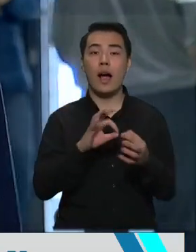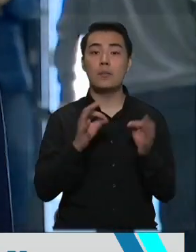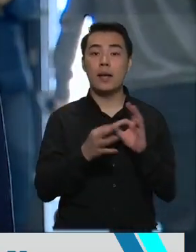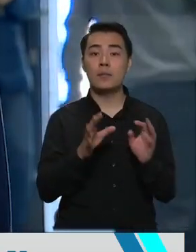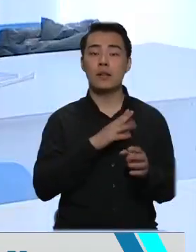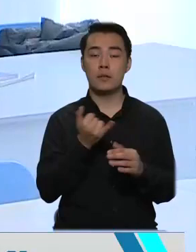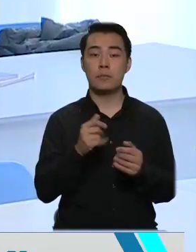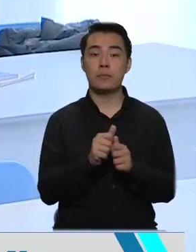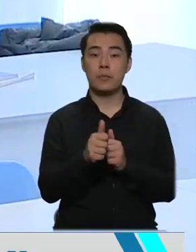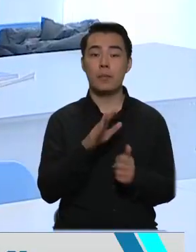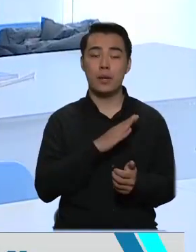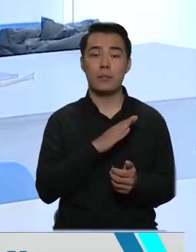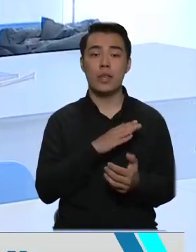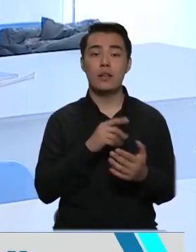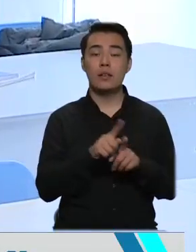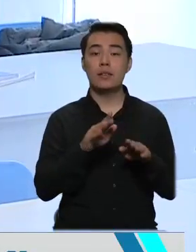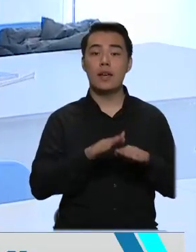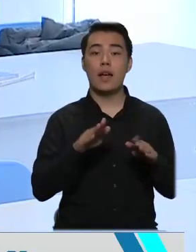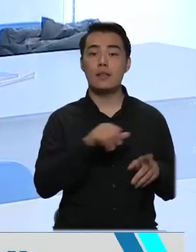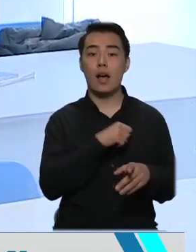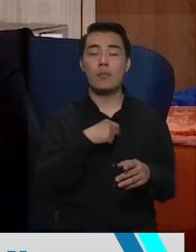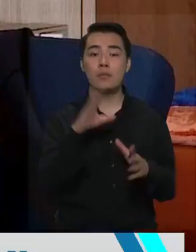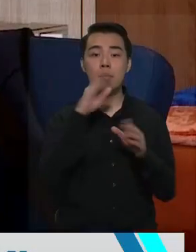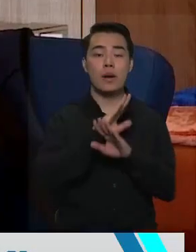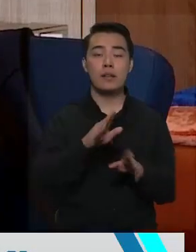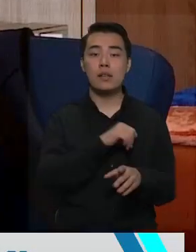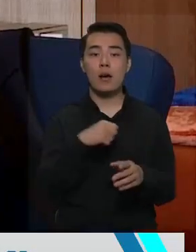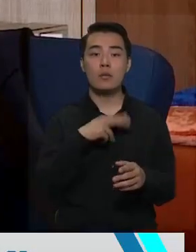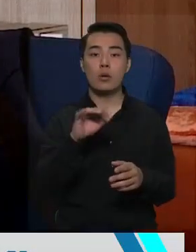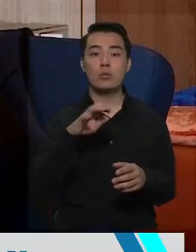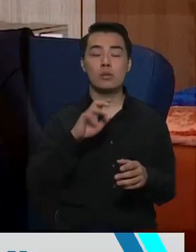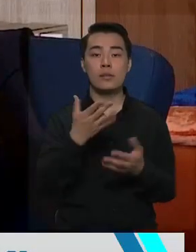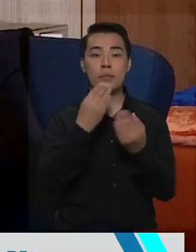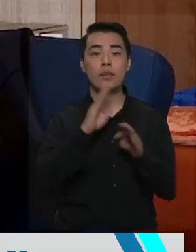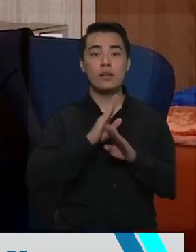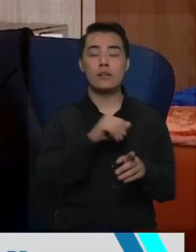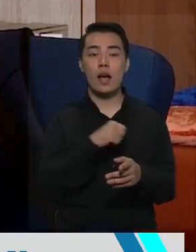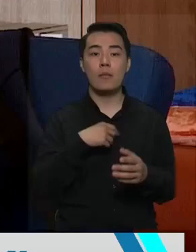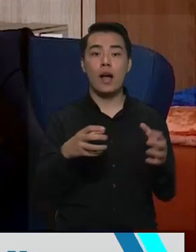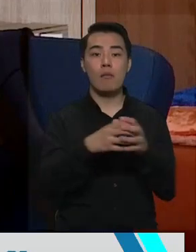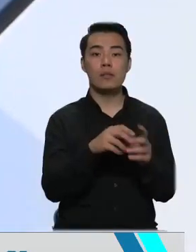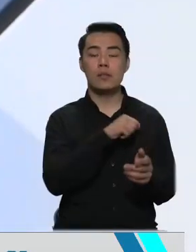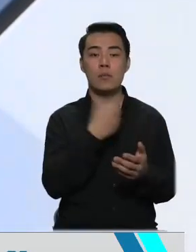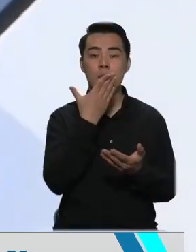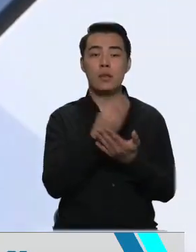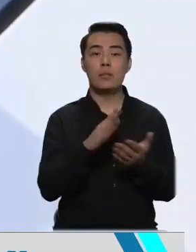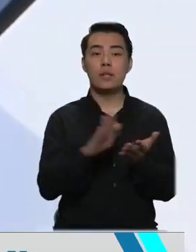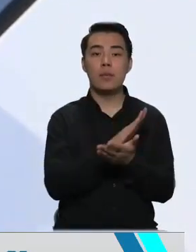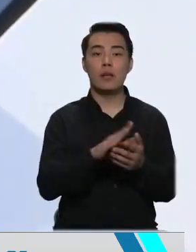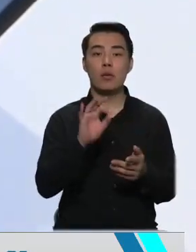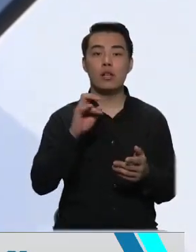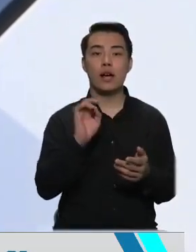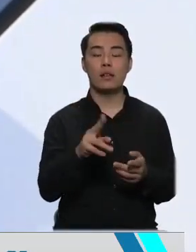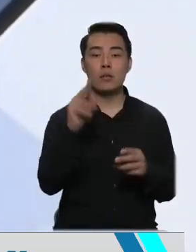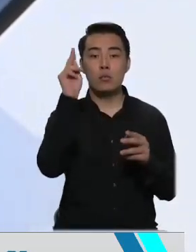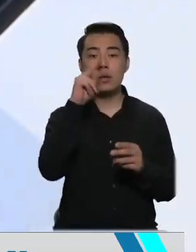и вот прошла впрочем про детей которые не смогли пройти конкурс не забывают для такой категории ребят есть специальная бесплатная онлайн программа